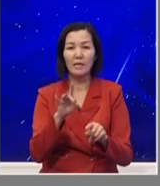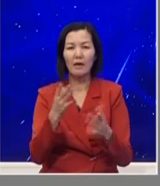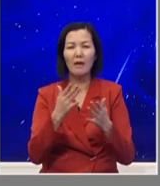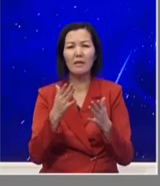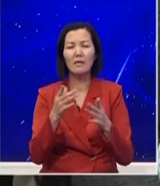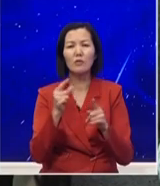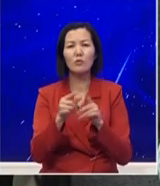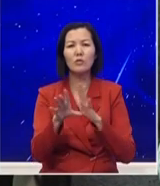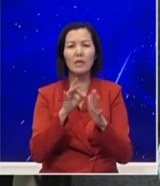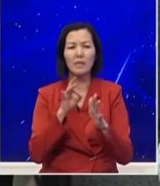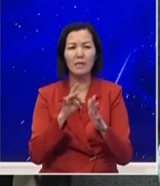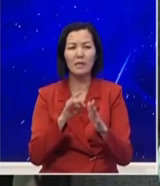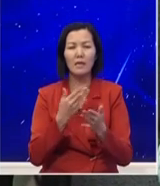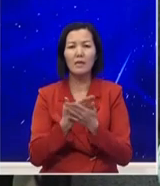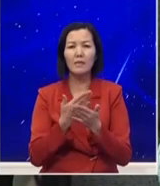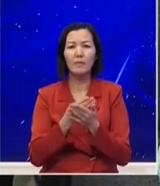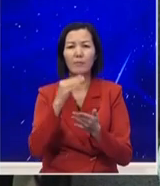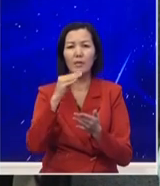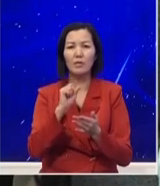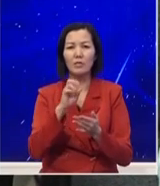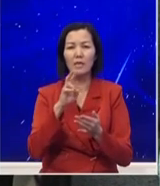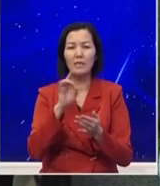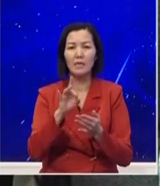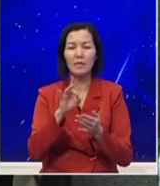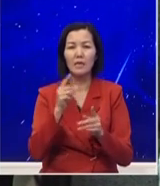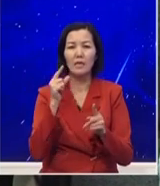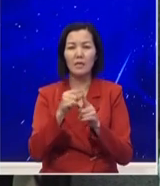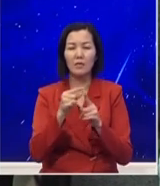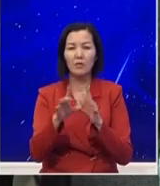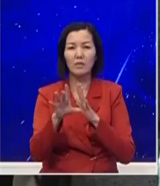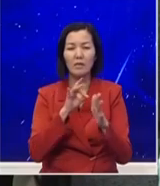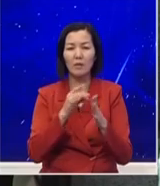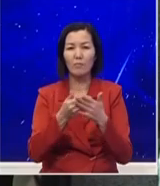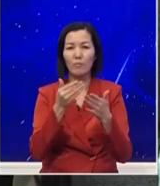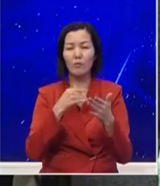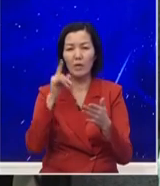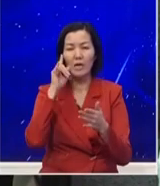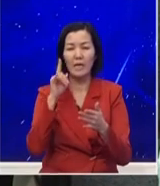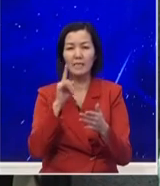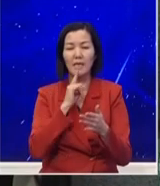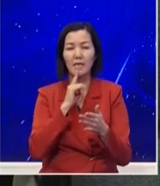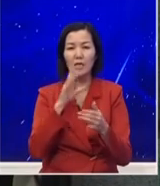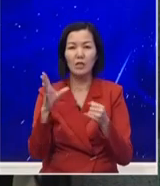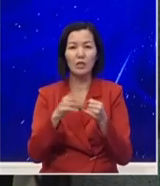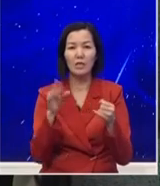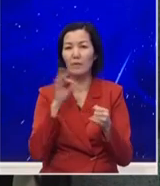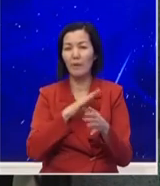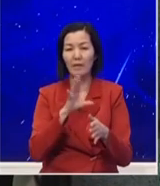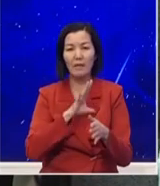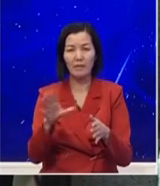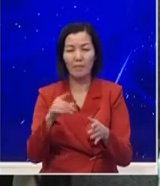сөзге түсті? Біз жанр таңдаған кезде, жанр деген аттың бұрын қазақ жерінде пайдаланылмағанын, және